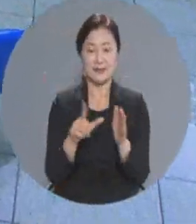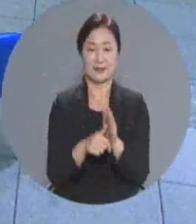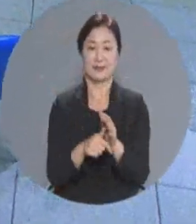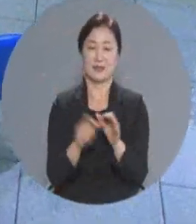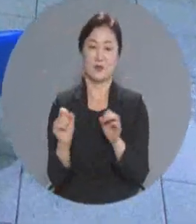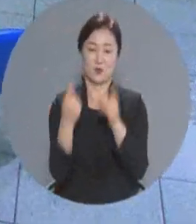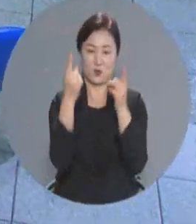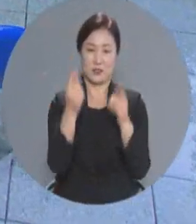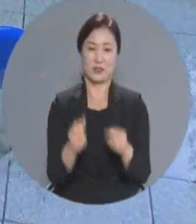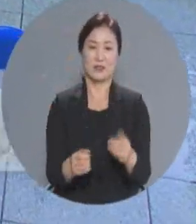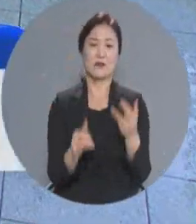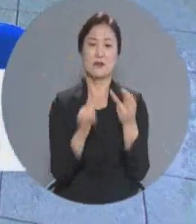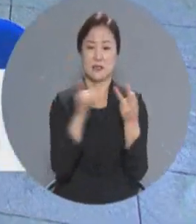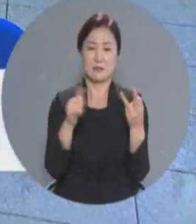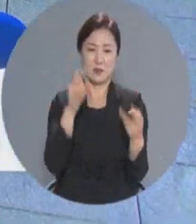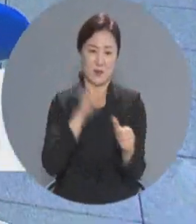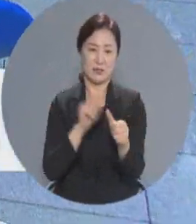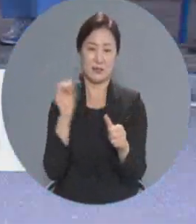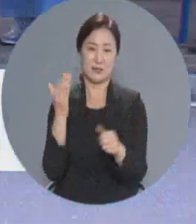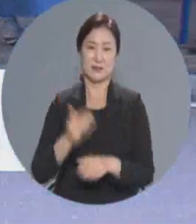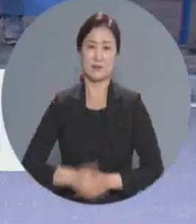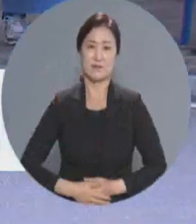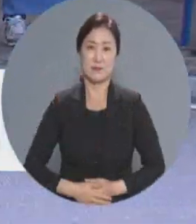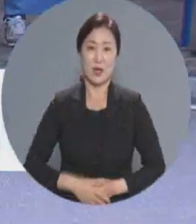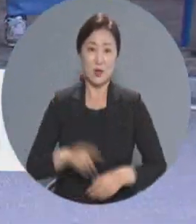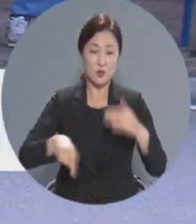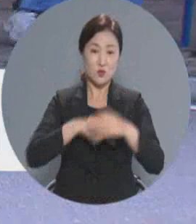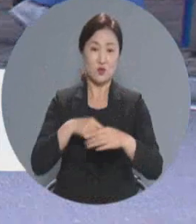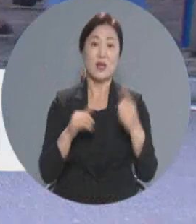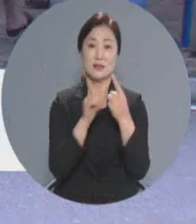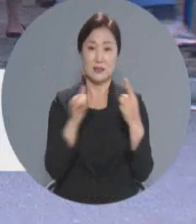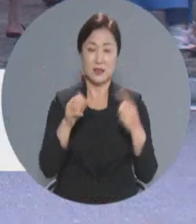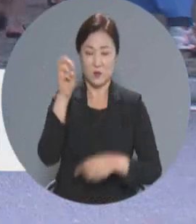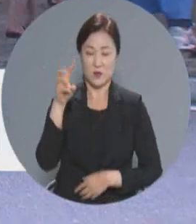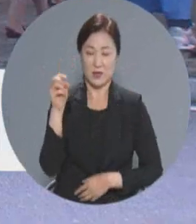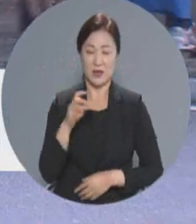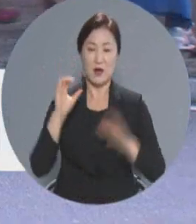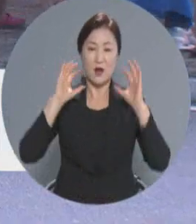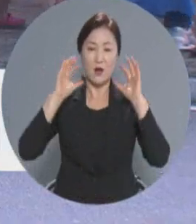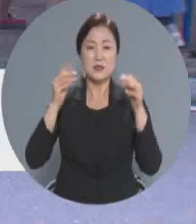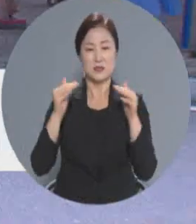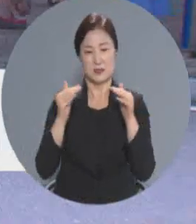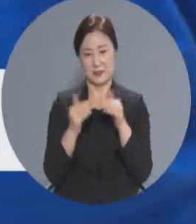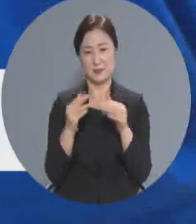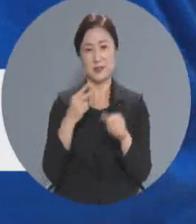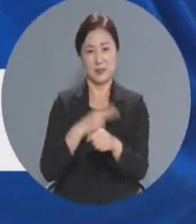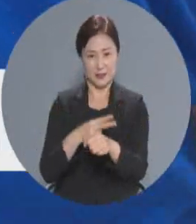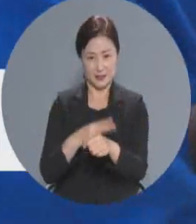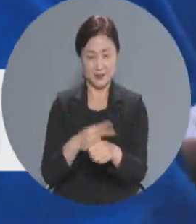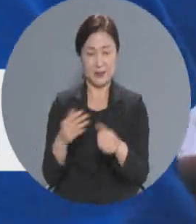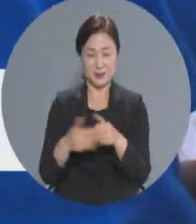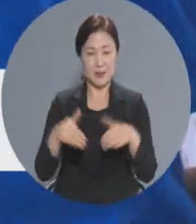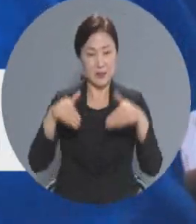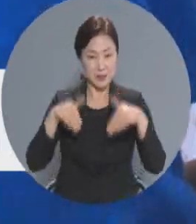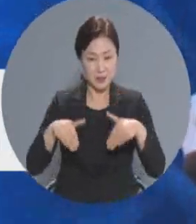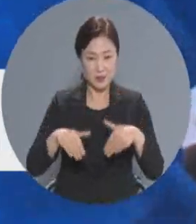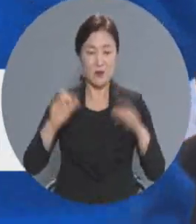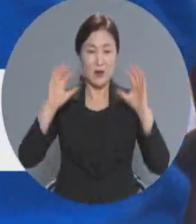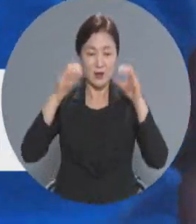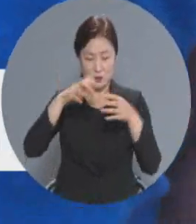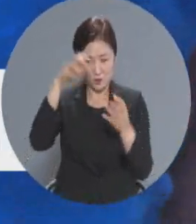시민 13명이 확진됐습니다. 이 중 한 명은 광양 지역 어린이집 보육교사로 확인돼 종사자와 원아